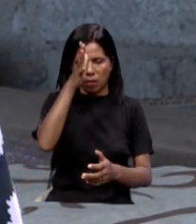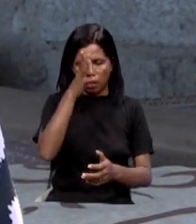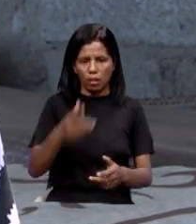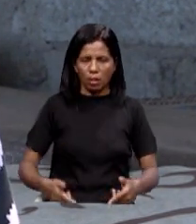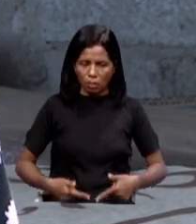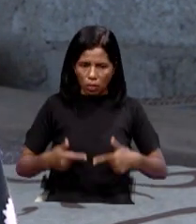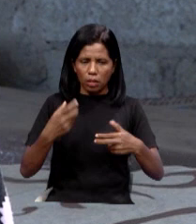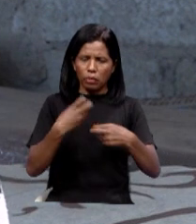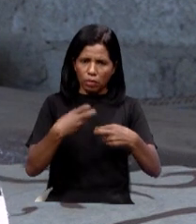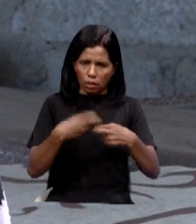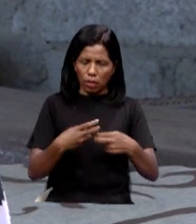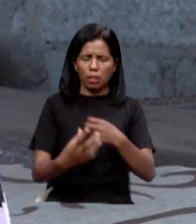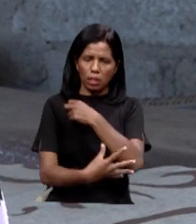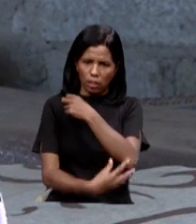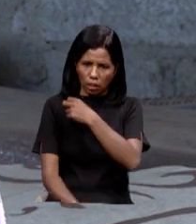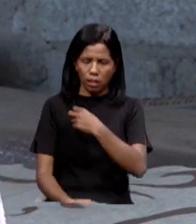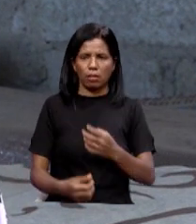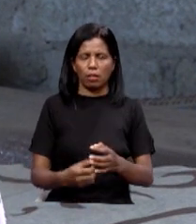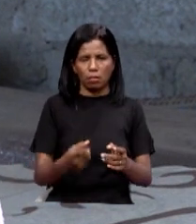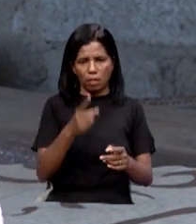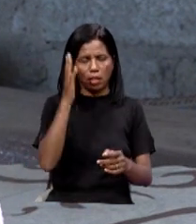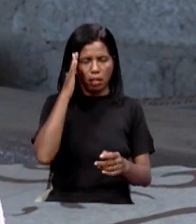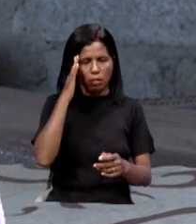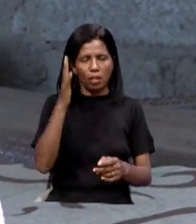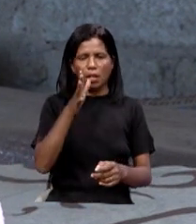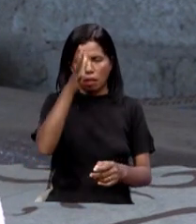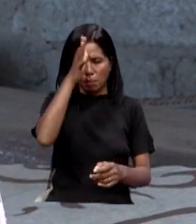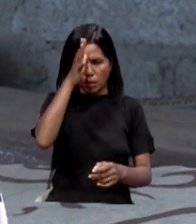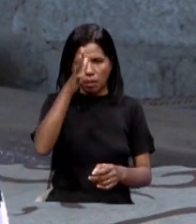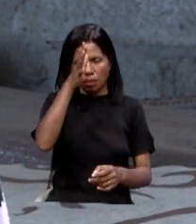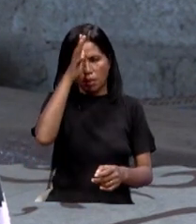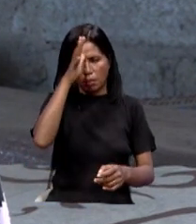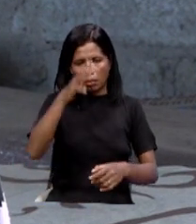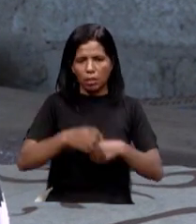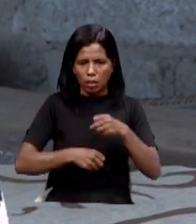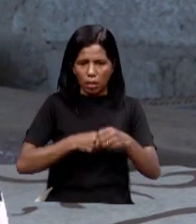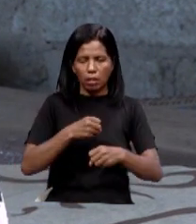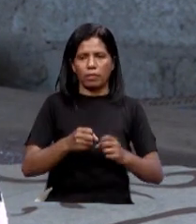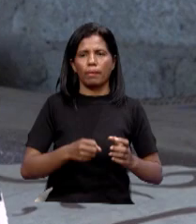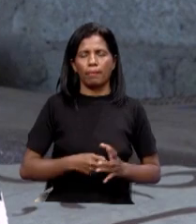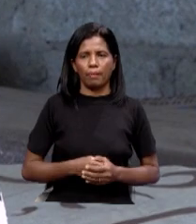ta. Ita mursi dah hansane ila hanun dia una pay dah prakiza ta mursi dah hansane ila hanun dia.